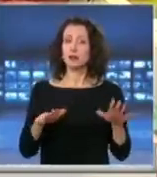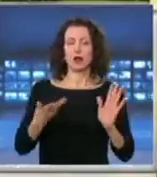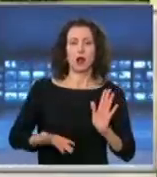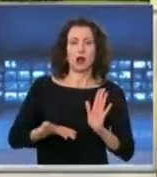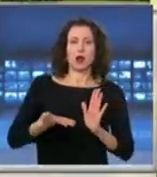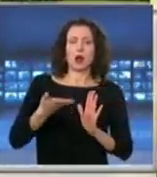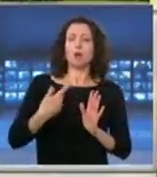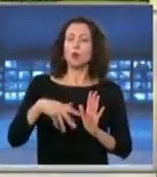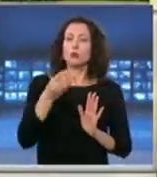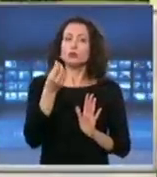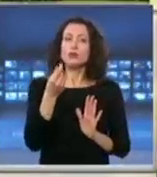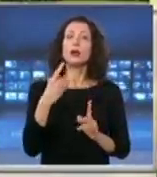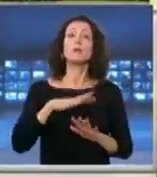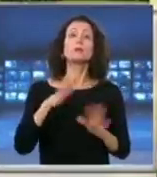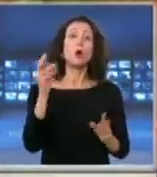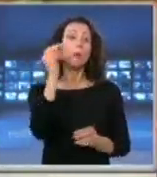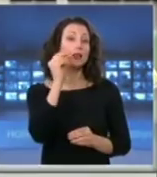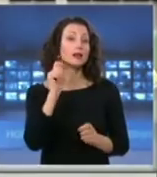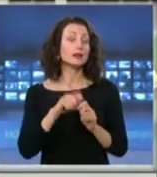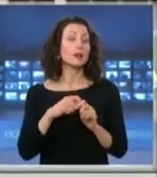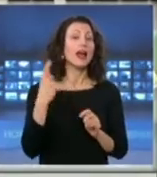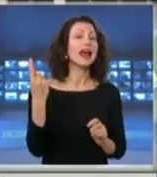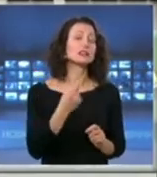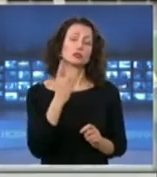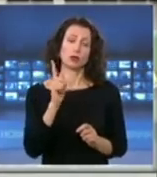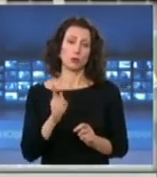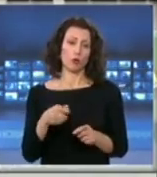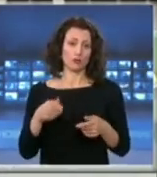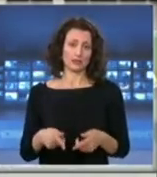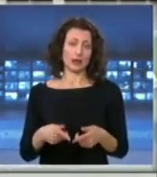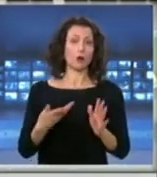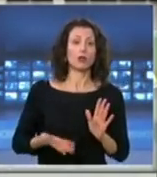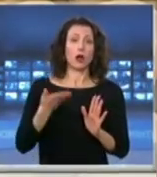българи направиха единственото, което могат в настоящата ситуация, когато